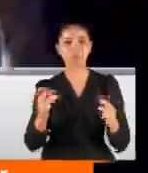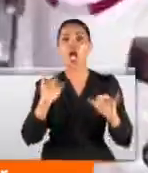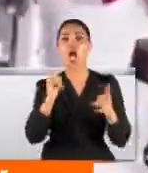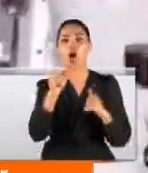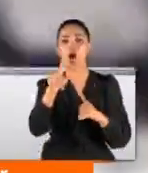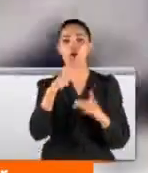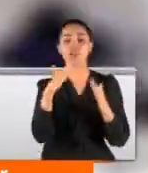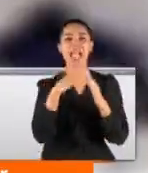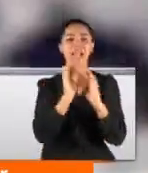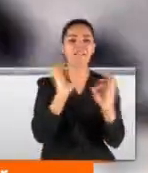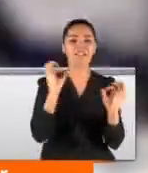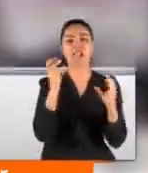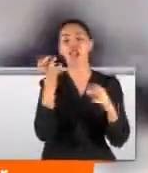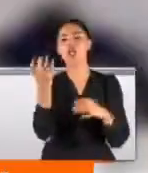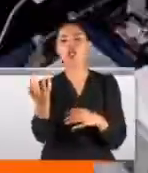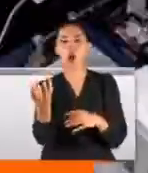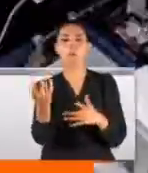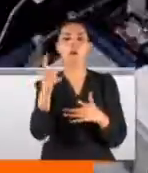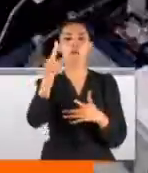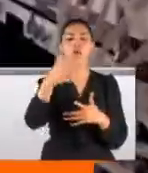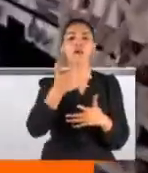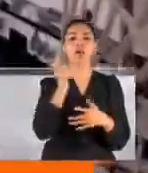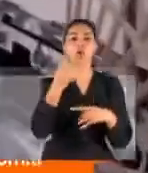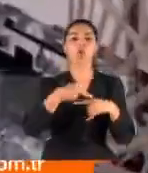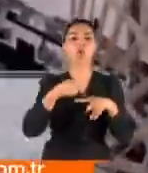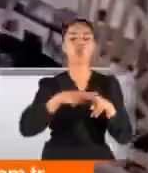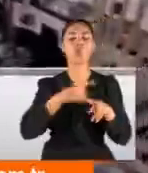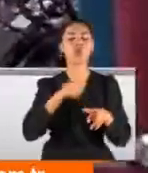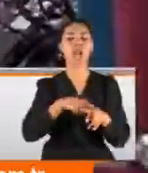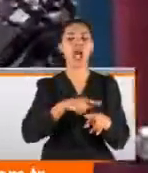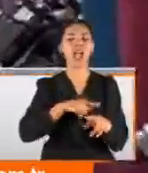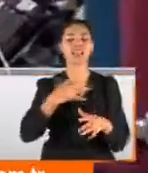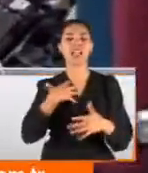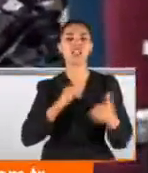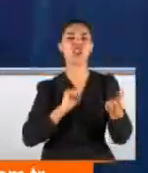Oyunlar elsiz top, senkronize havada süzülme ve uzay jimnastiğiydi.